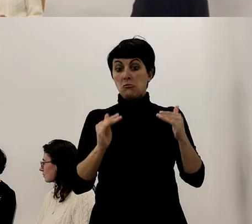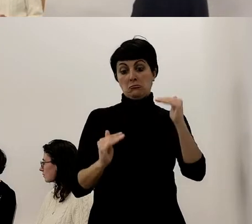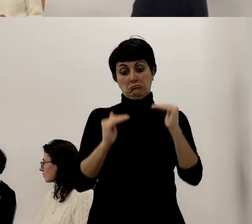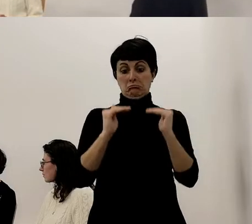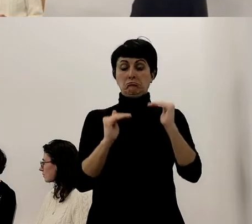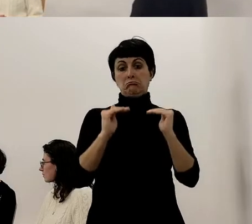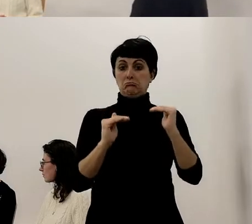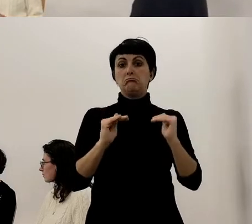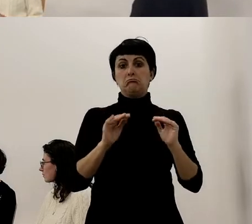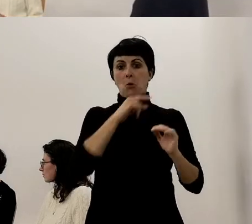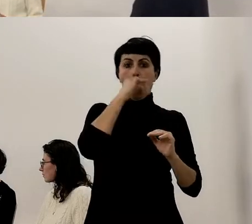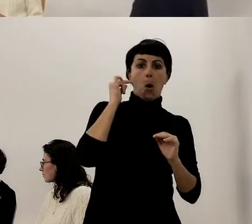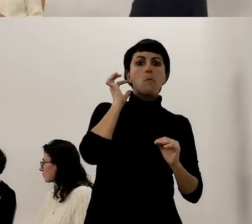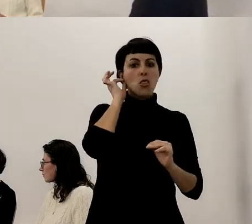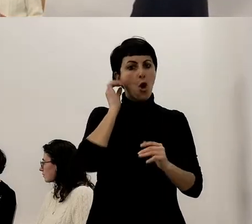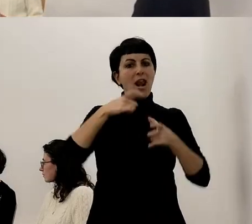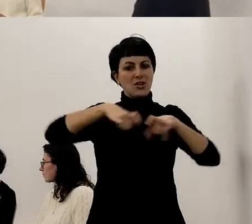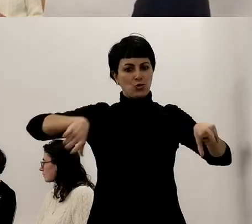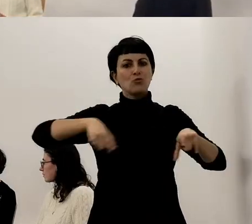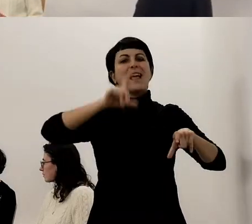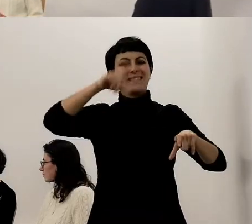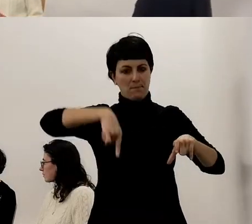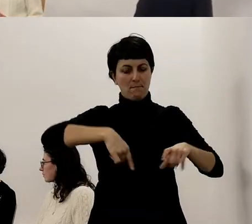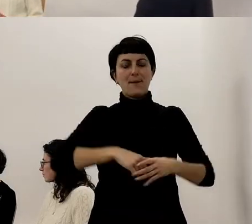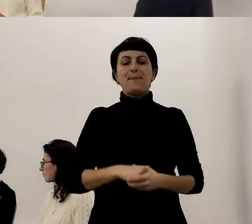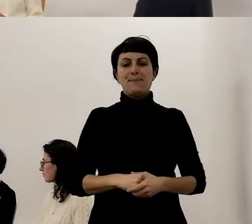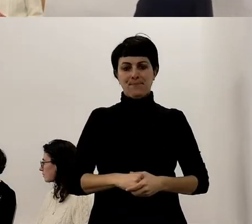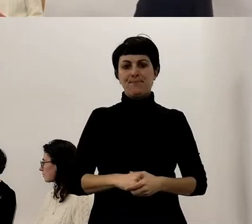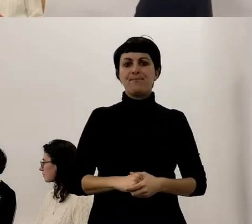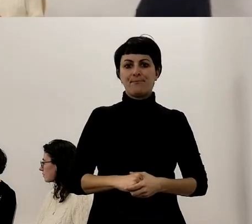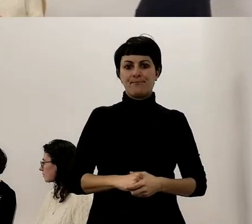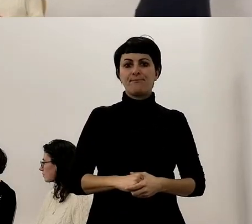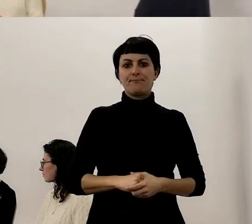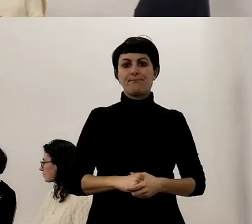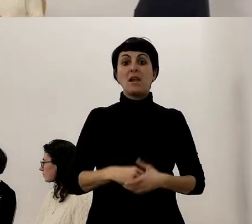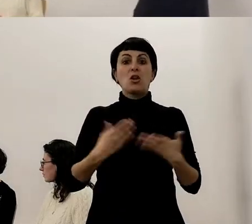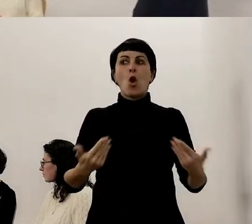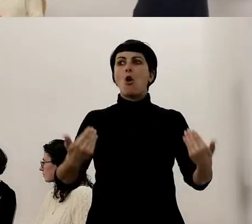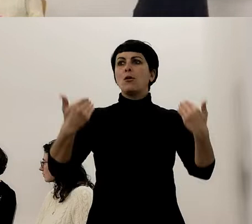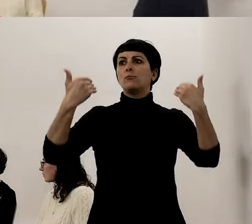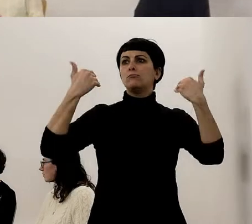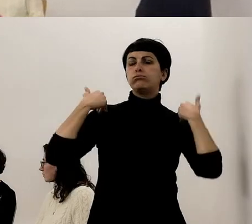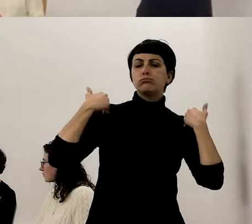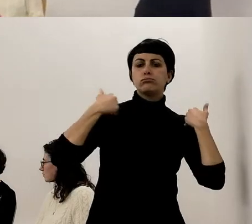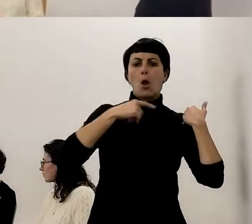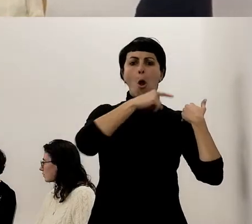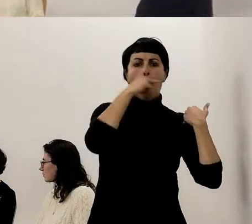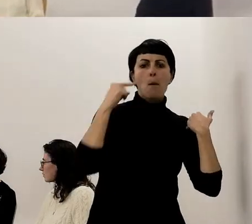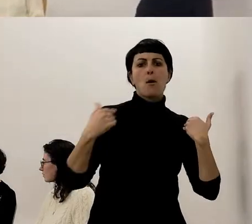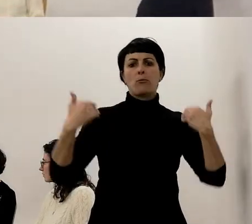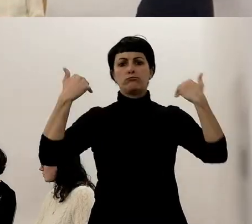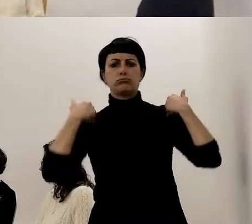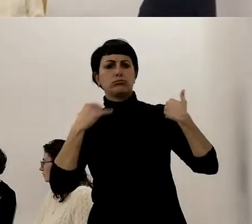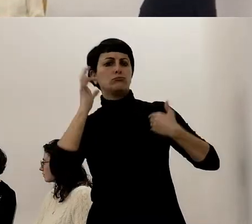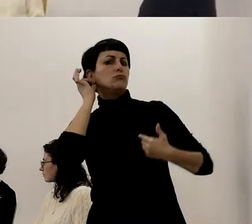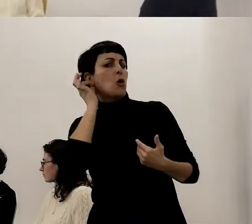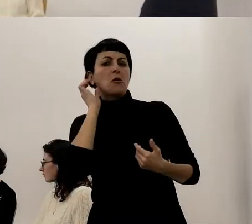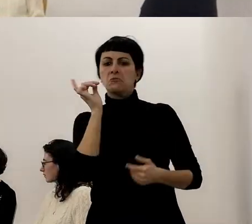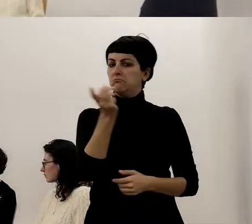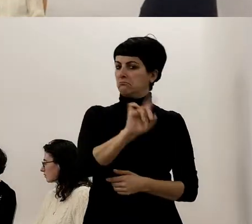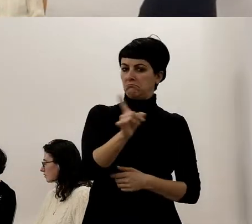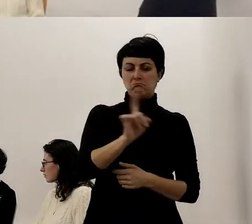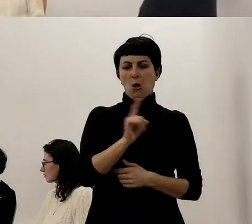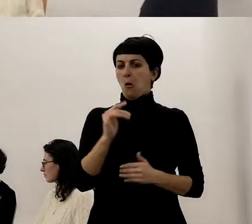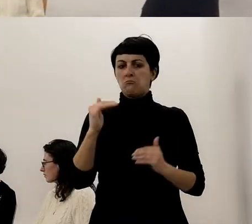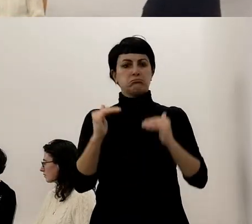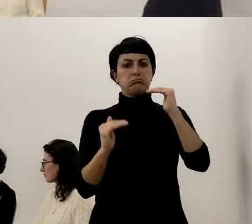igualats entre homes i dones i no hi ha no hi ha tasques d'homes o tasques de dones. És